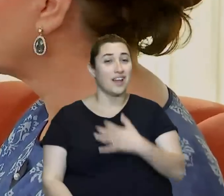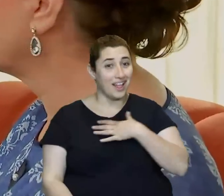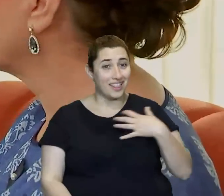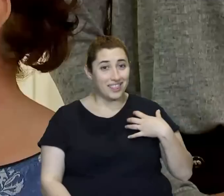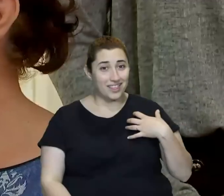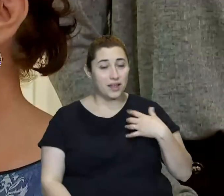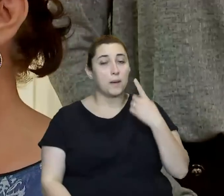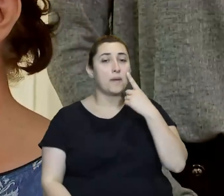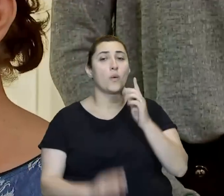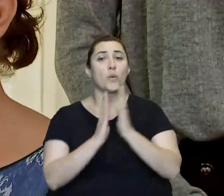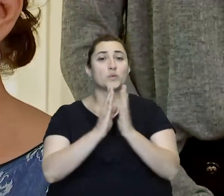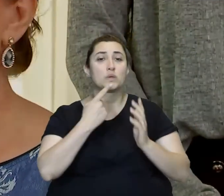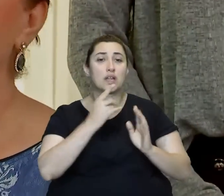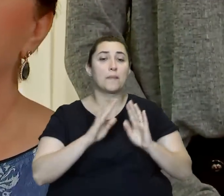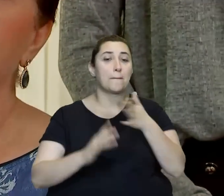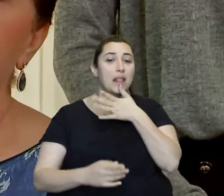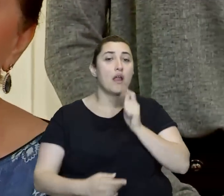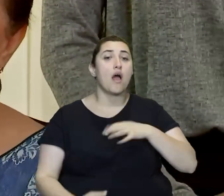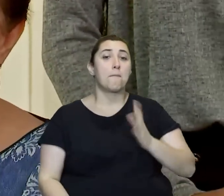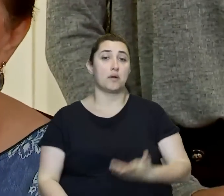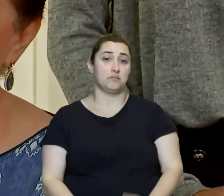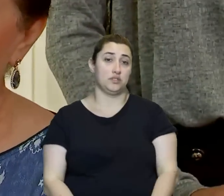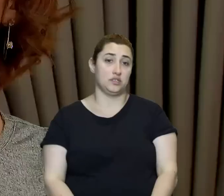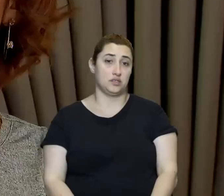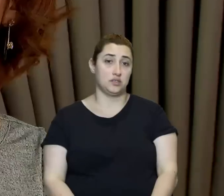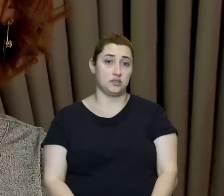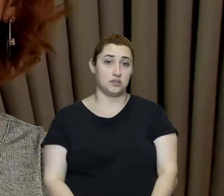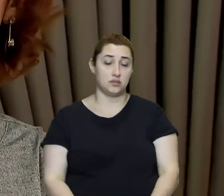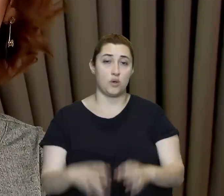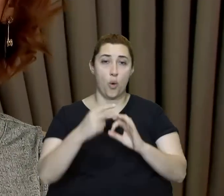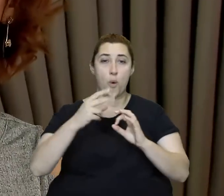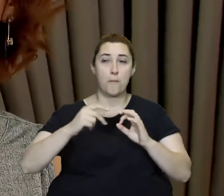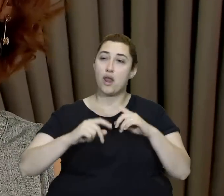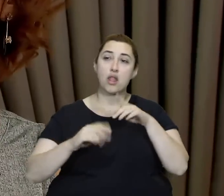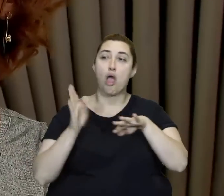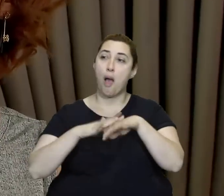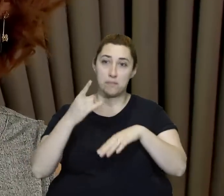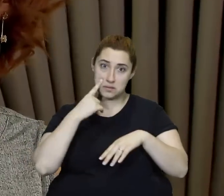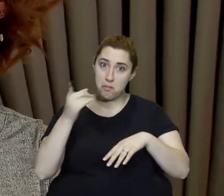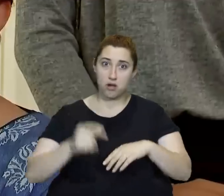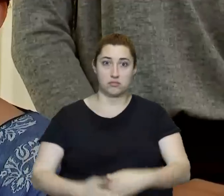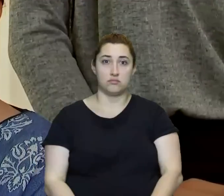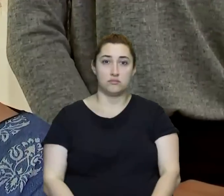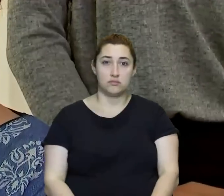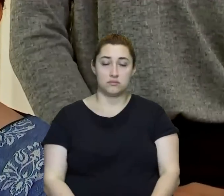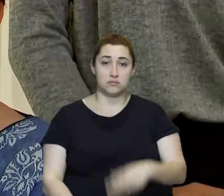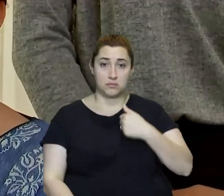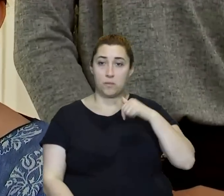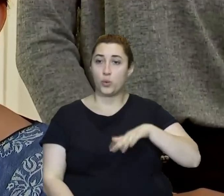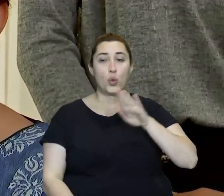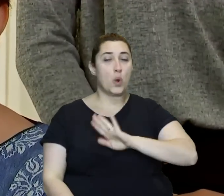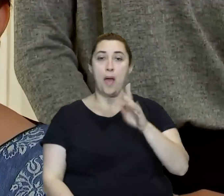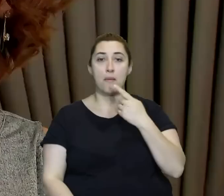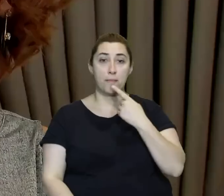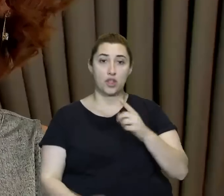Anne, bak özür diledi işte, bilerek yapmamış Zehra. Ömer'i nasıl etkiliyor görmüyor musunuz? Ben burada duramam